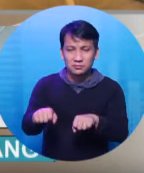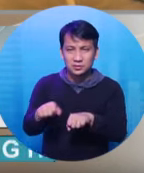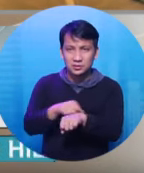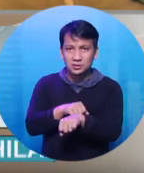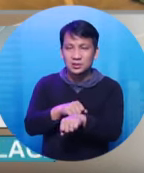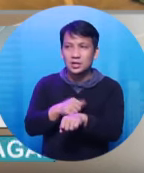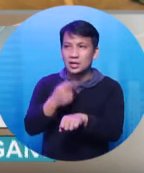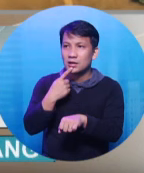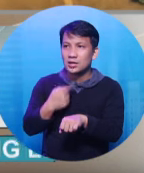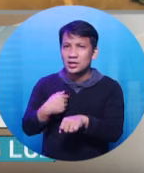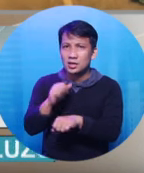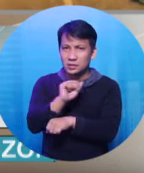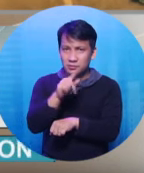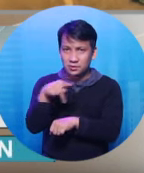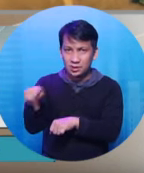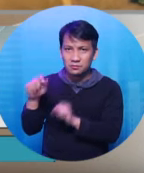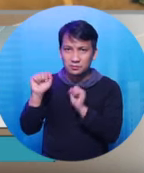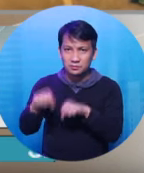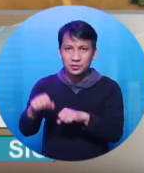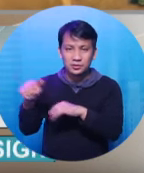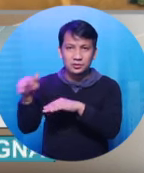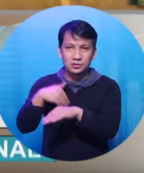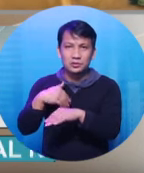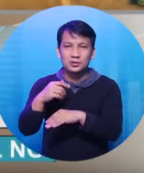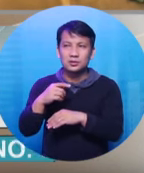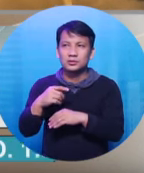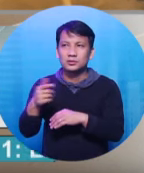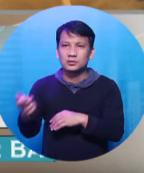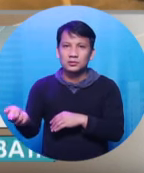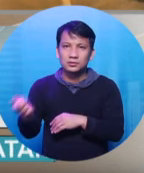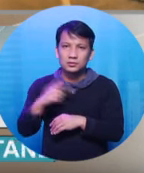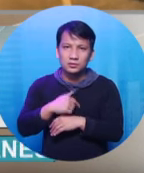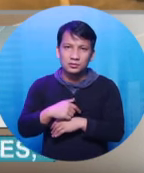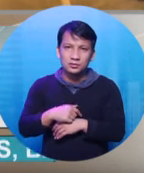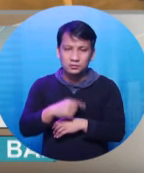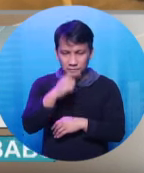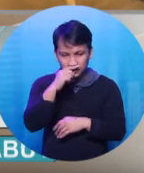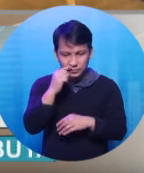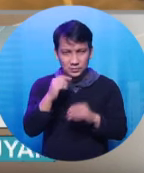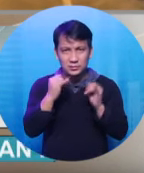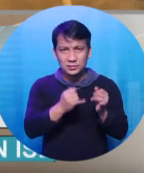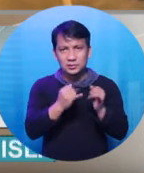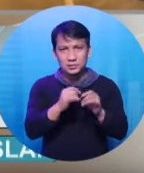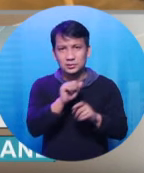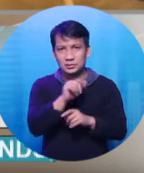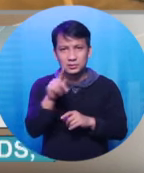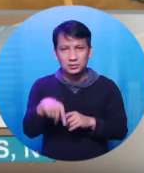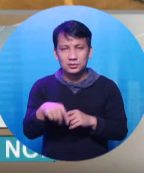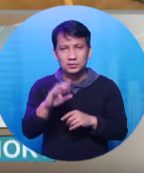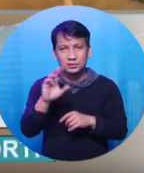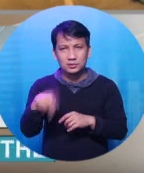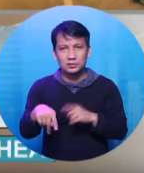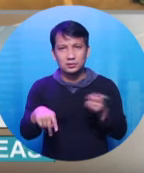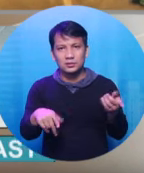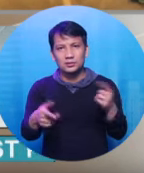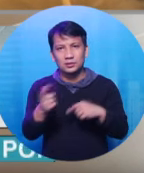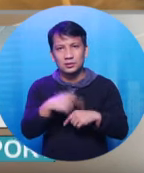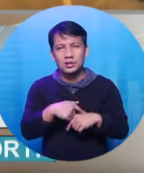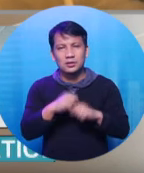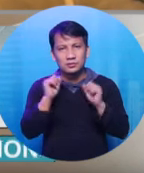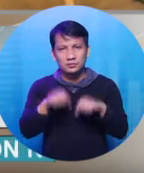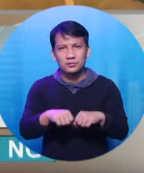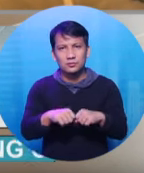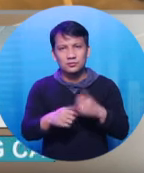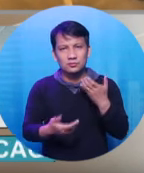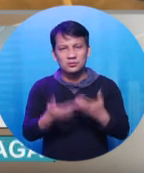app dito na we called it Eteras na in-install namin sa aming self sa mobile phone,